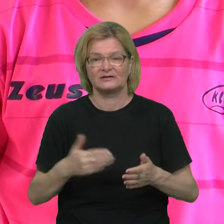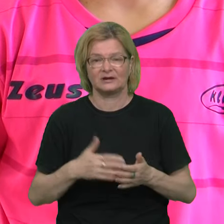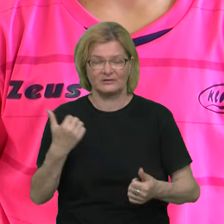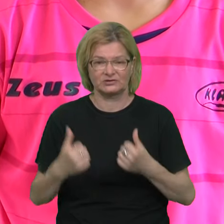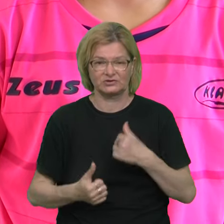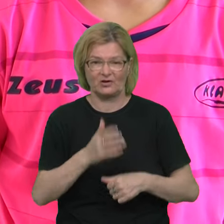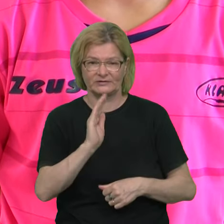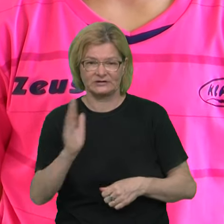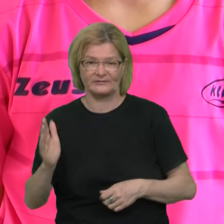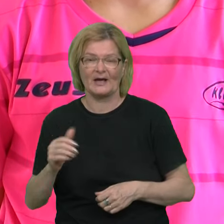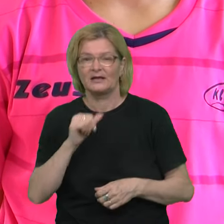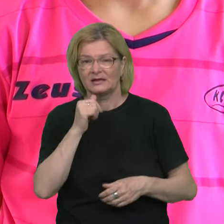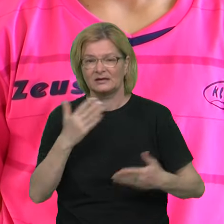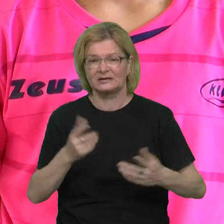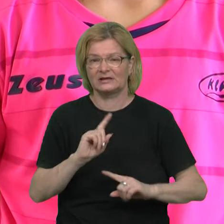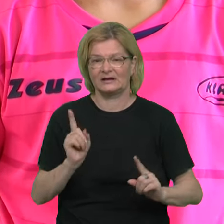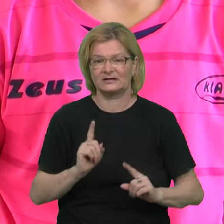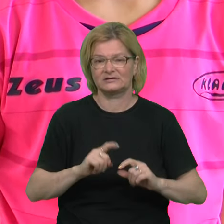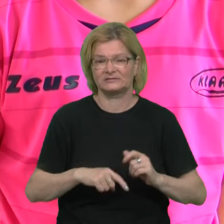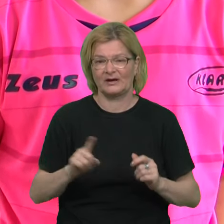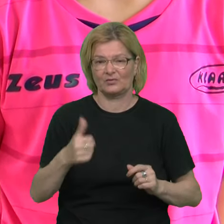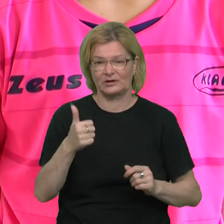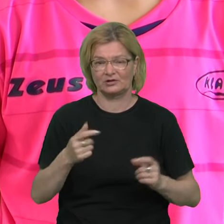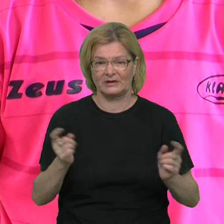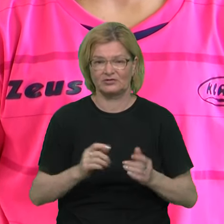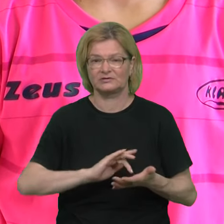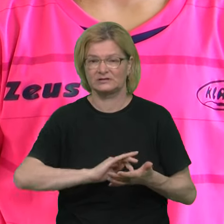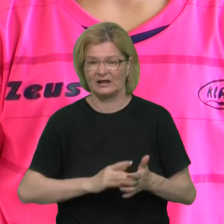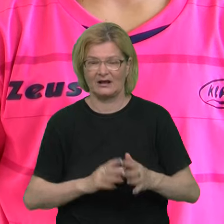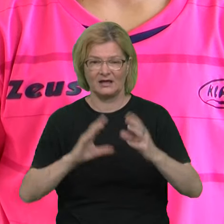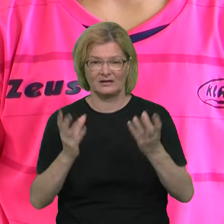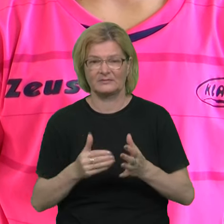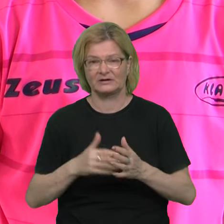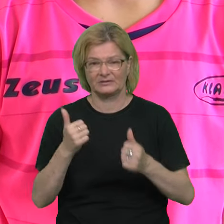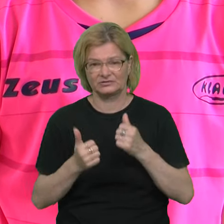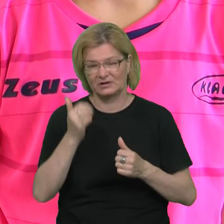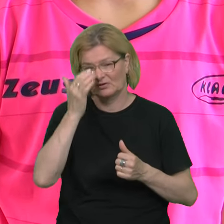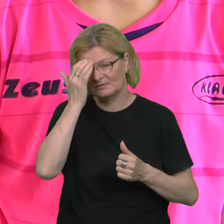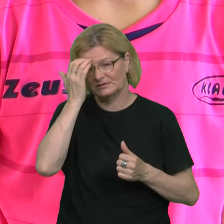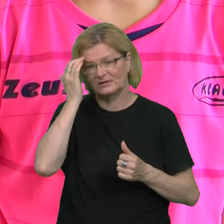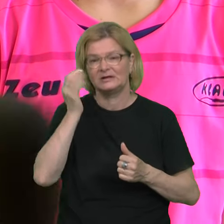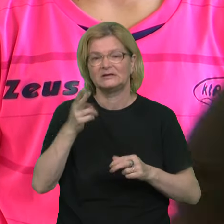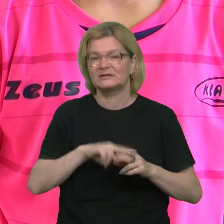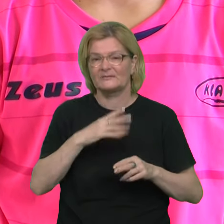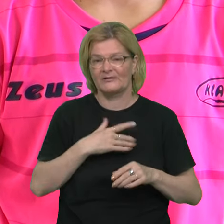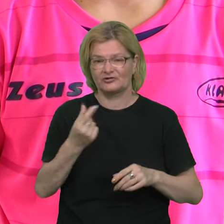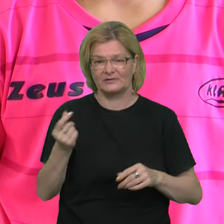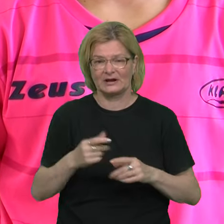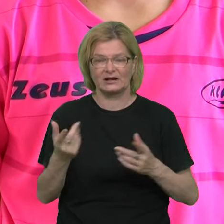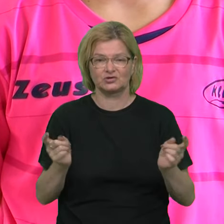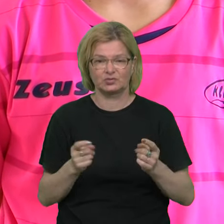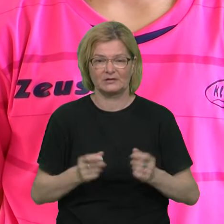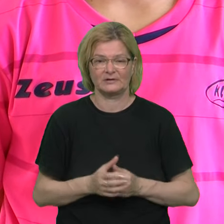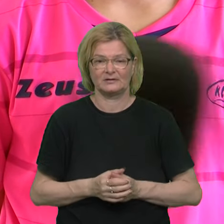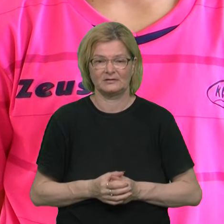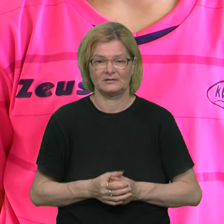zadruge gdje treba sudjelovati svako i gdje nije stvar samo u jednom igraču, nego cijela ekipa treba sudjelovati. S kim najviše voliš